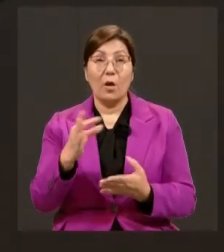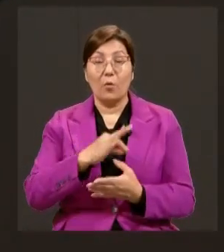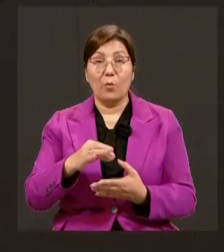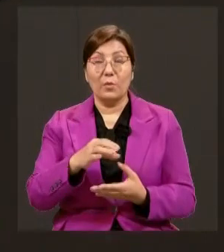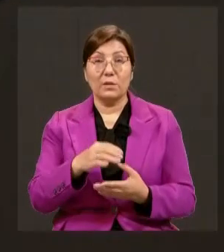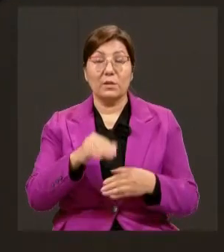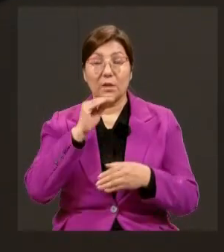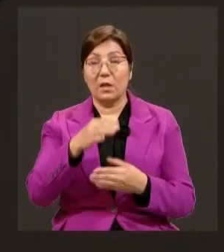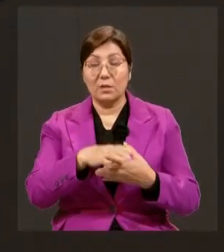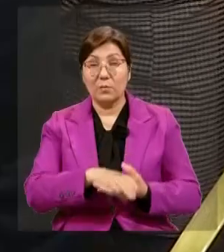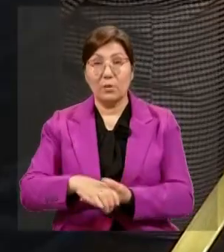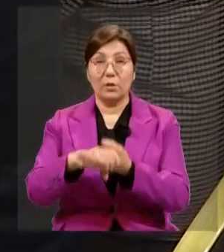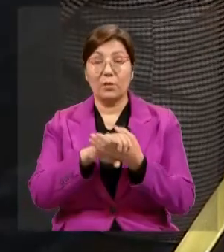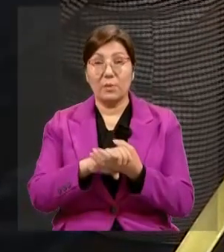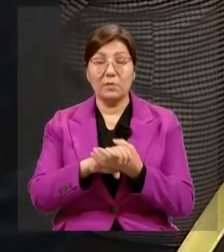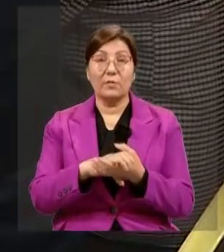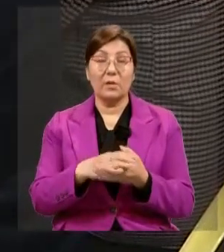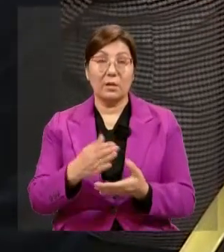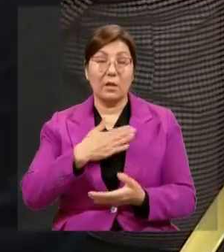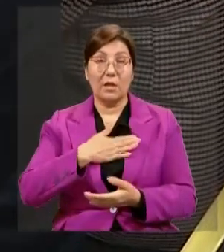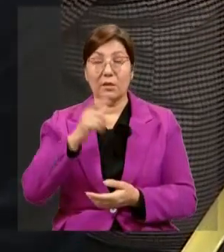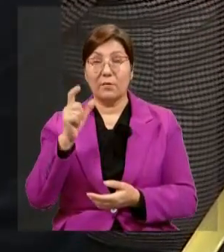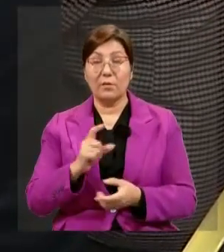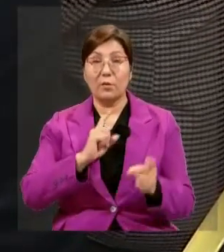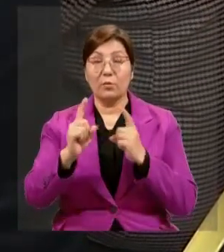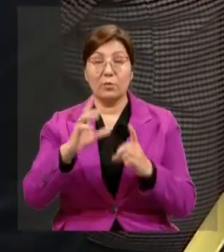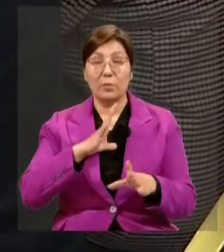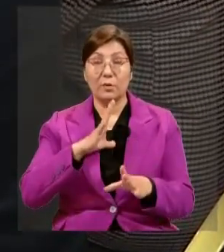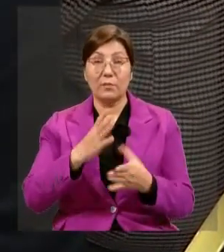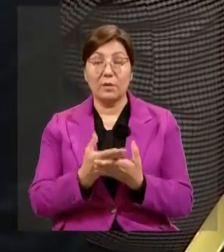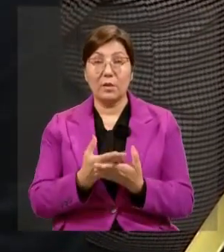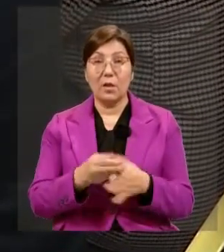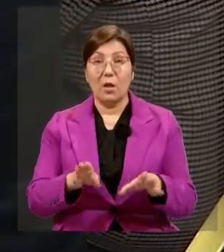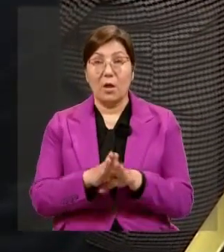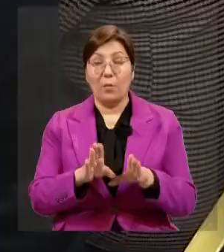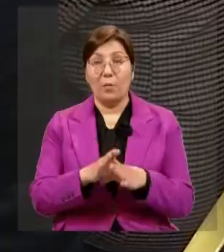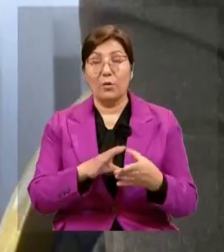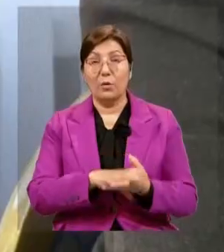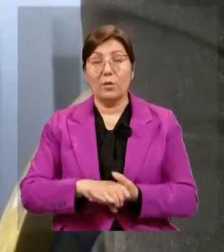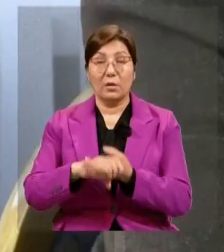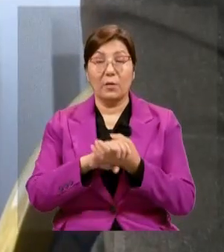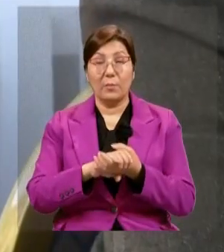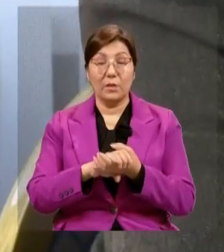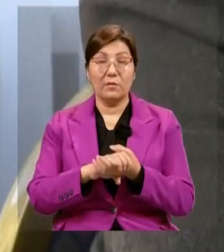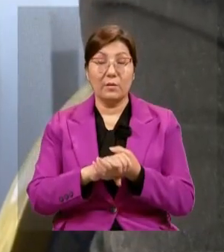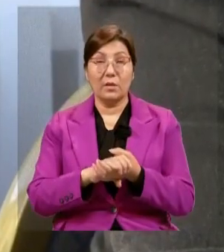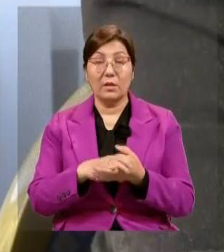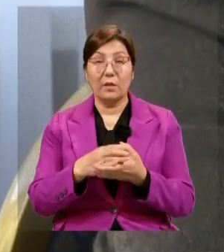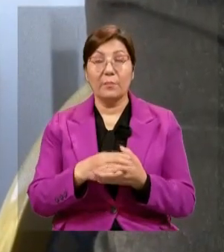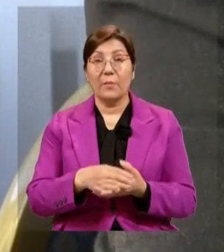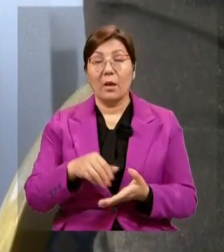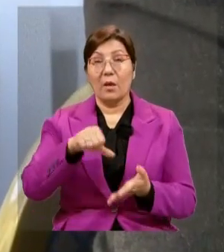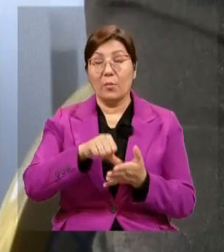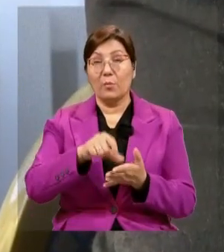салу мәселесі бойынша кәсіподақ активінің отырысы өтті. Бұл ретте кәсіподақтар федерациясының атқару комитеті кәсіподақ